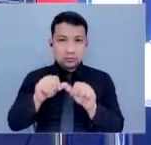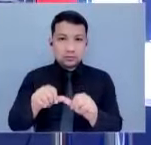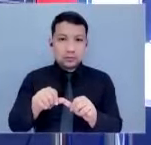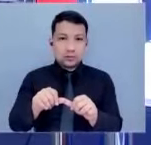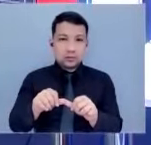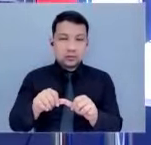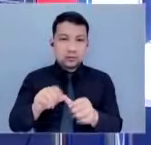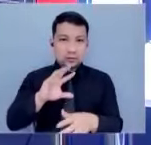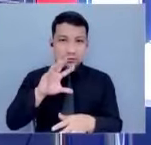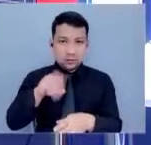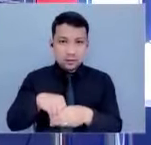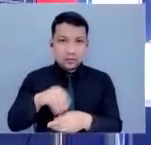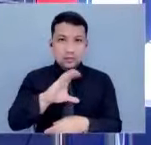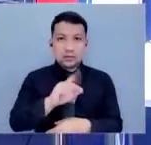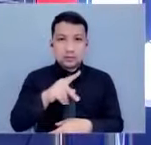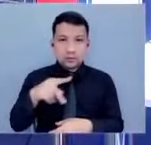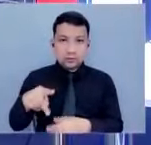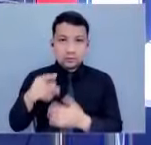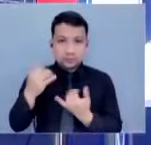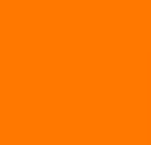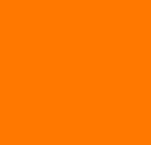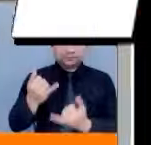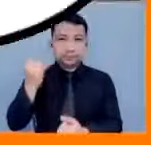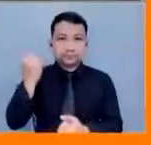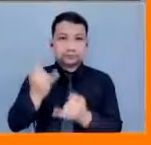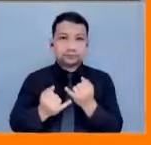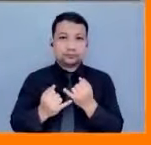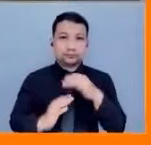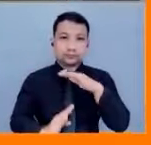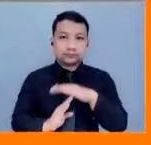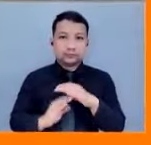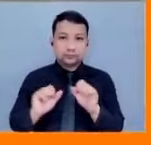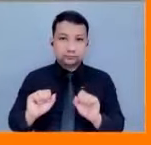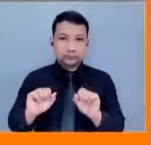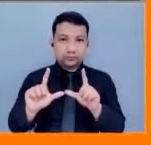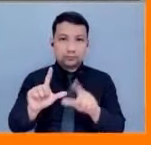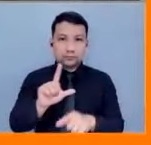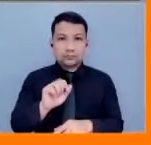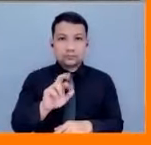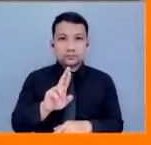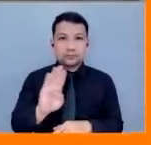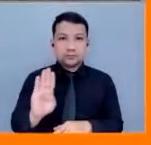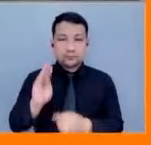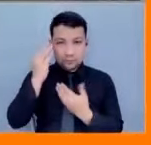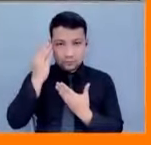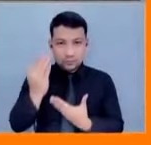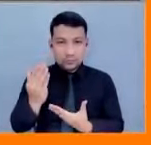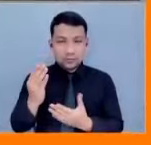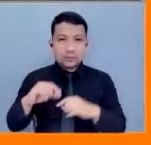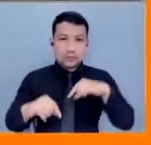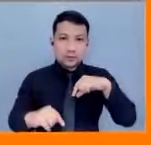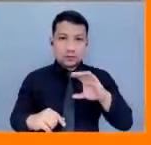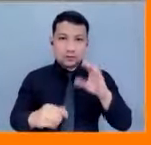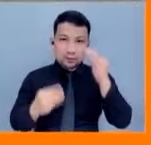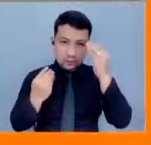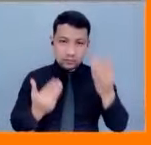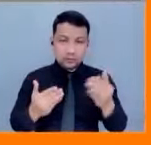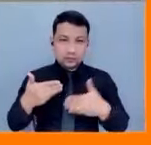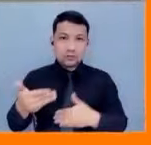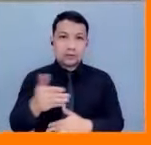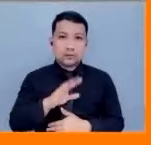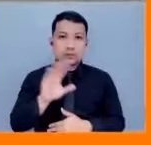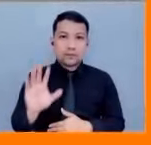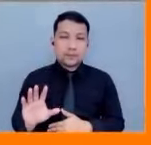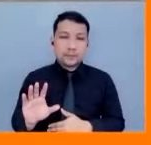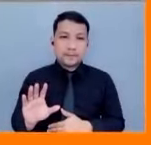sa kooperatiba na ngayong araw ng deadline. At live mula sa LTFRB sa Quezon City, nasa frontline ng balitang yan